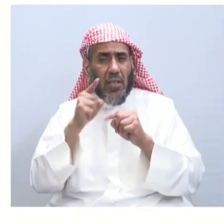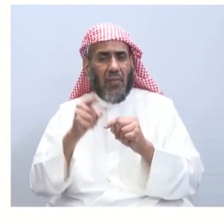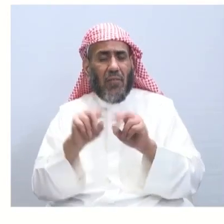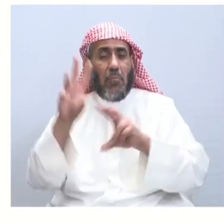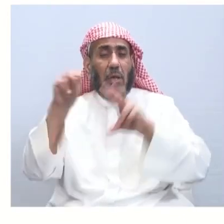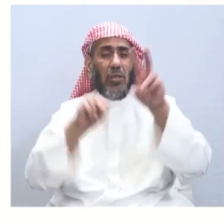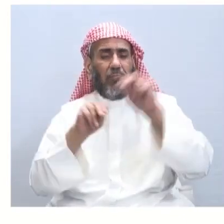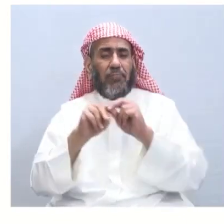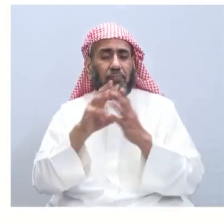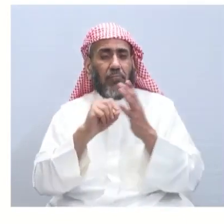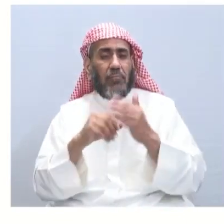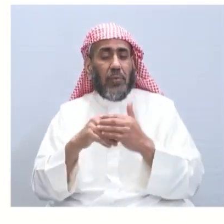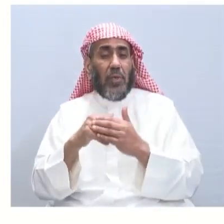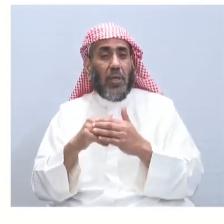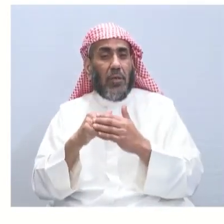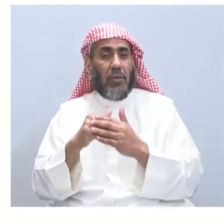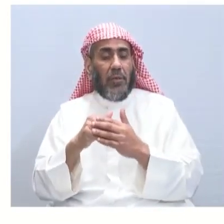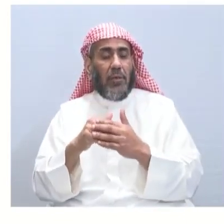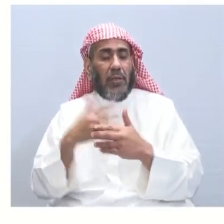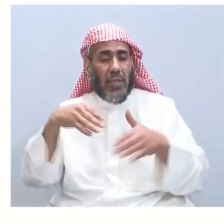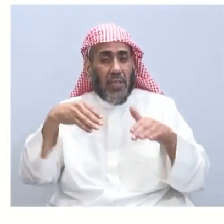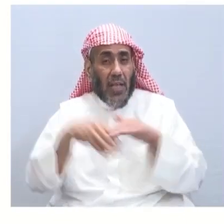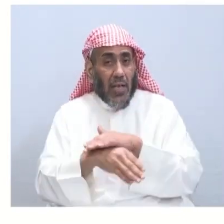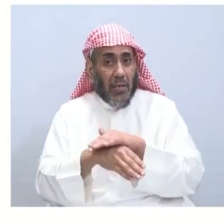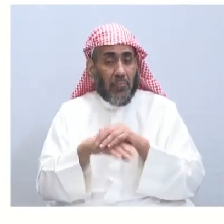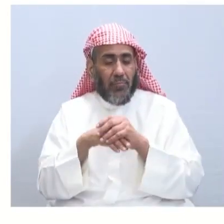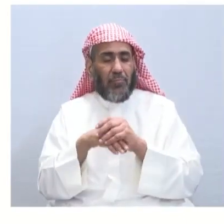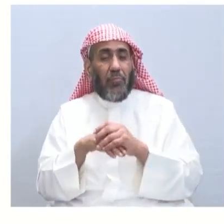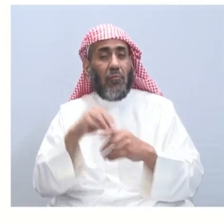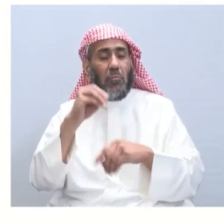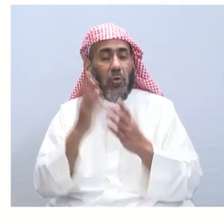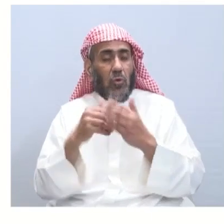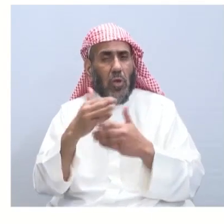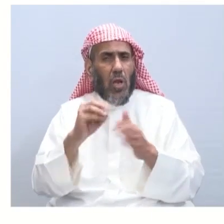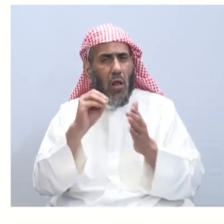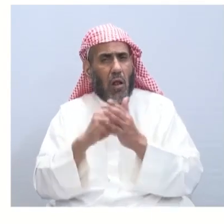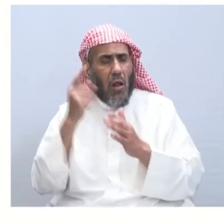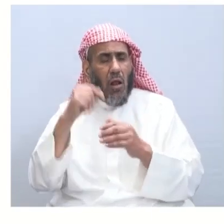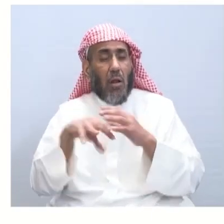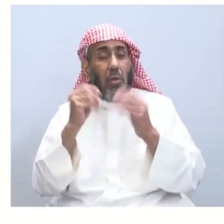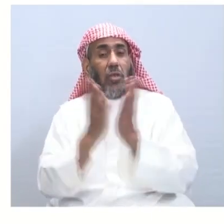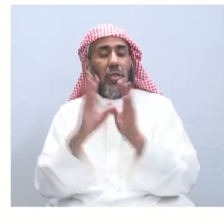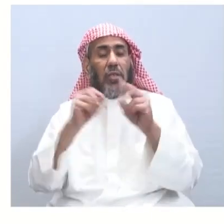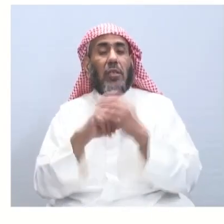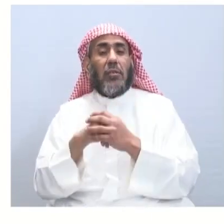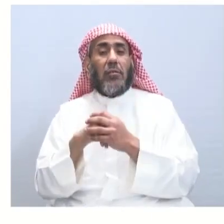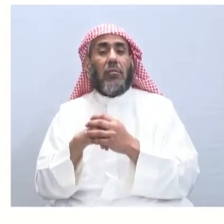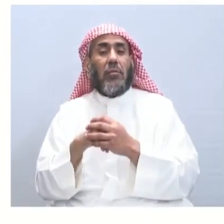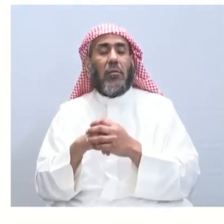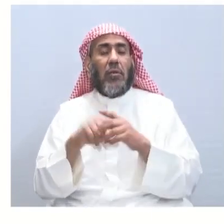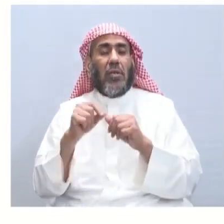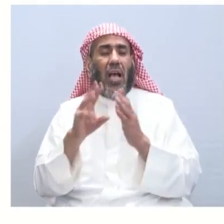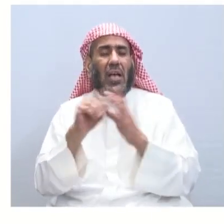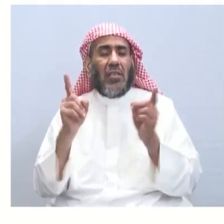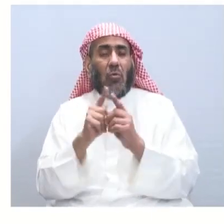نماذج ان شاء الله في كما اذا دخلنا في بعض الدروس القادمه نعرف ايضا نماذج من القصه القصيره قصيره جدا هي